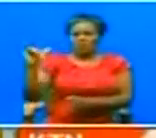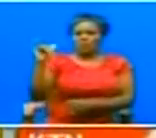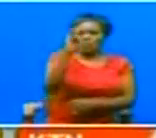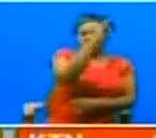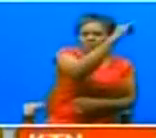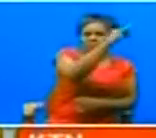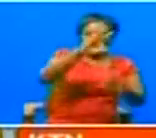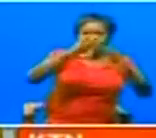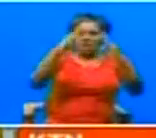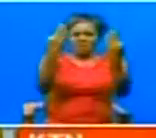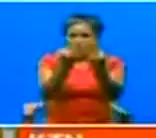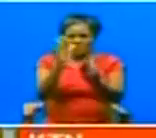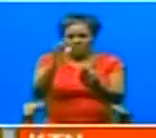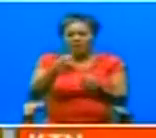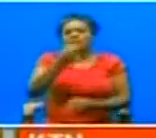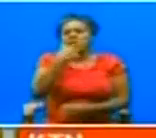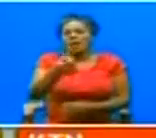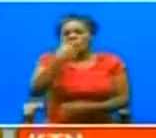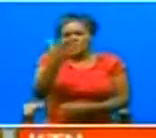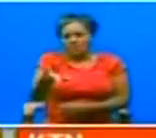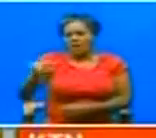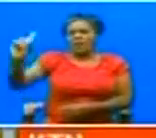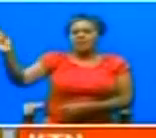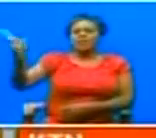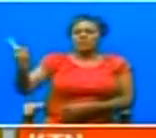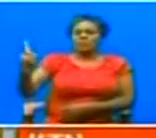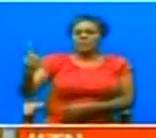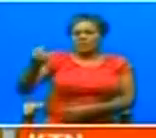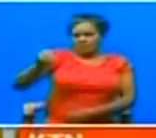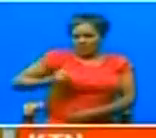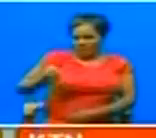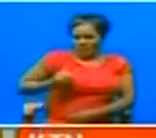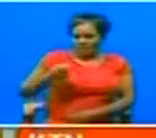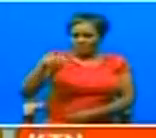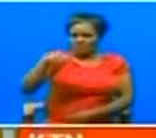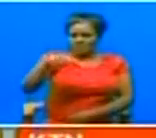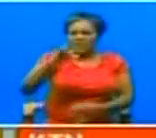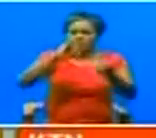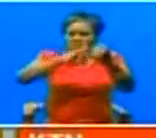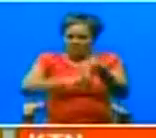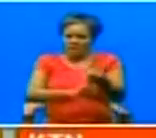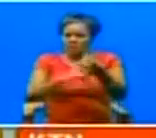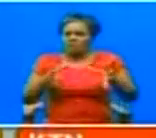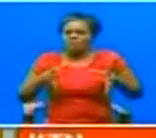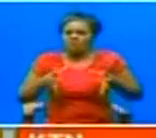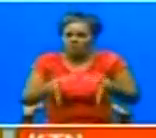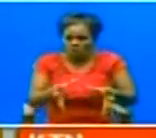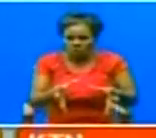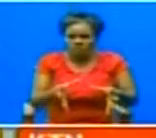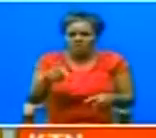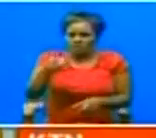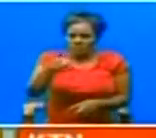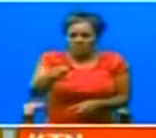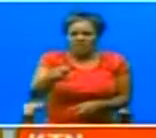amesafirishwa pamoja na familia yake kwa matibabu zaidi hadi hapa jijini Nairobi. Khadija aliyedaiwa kwamba aliozwa kwa lazima, ametajwa kwamba